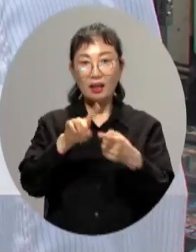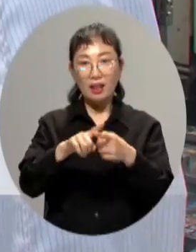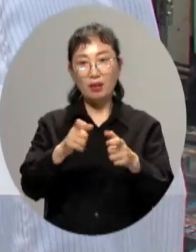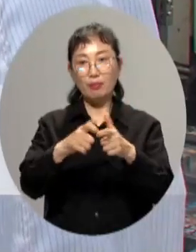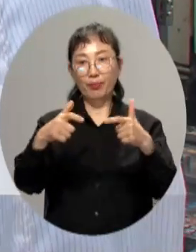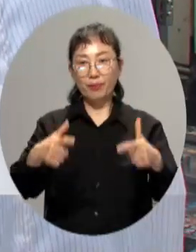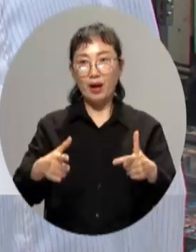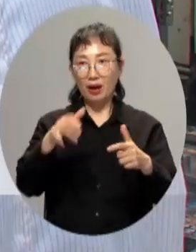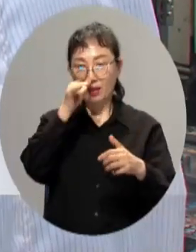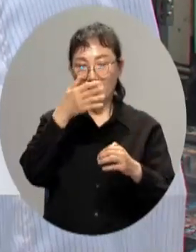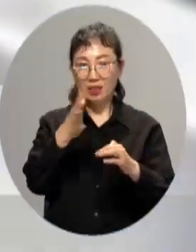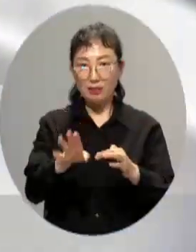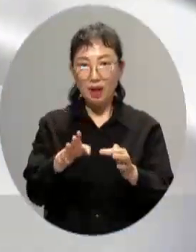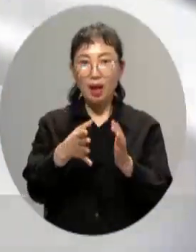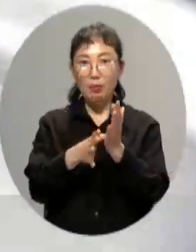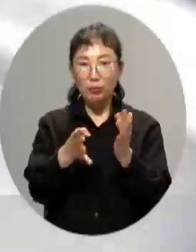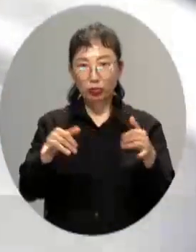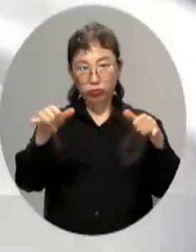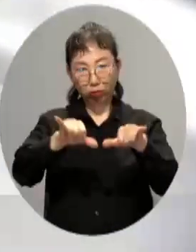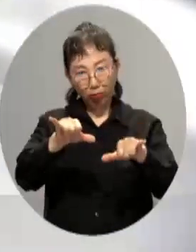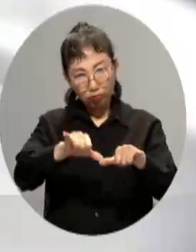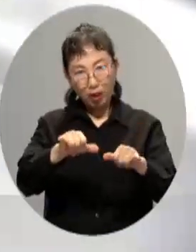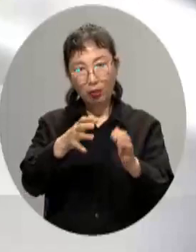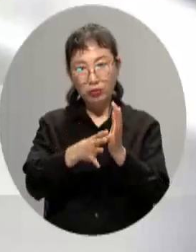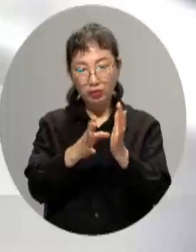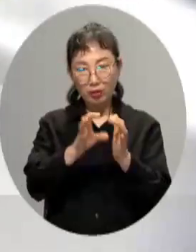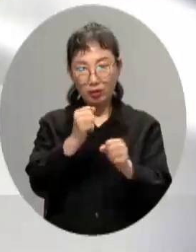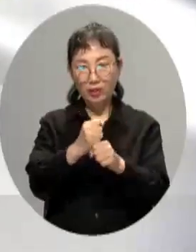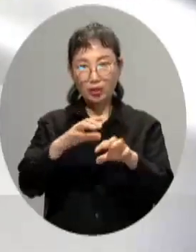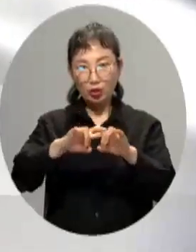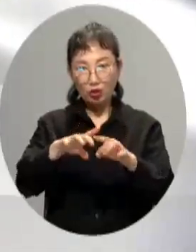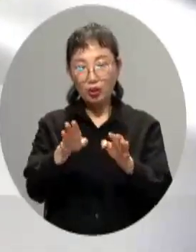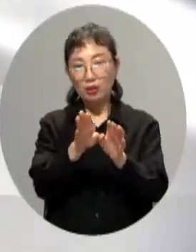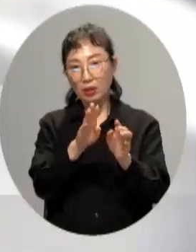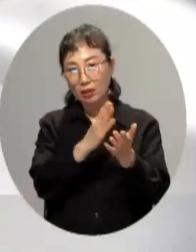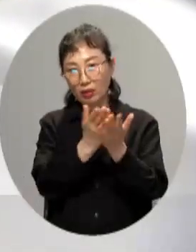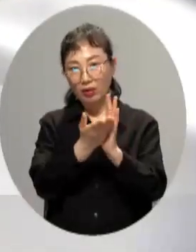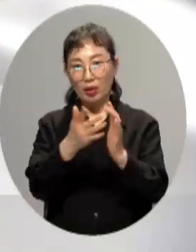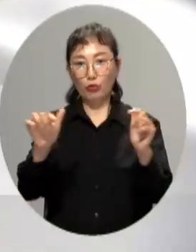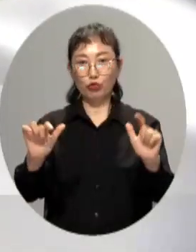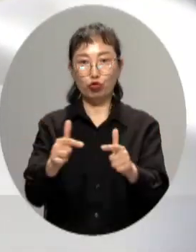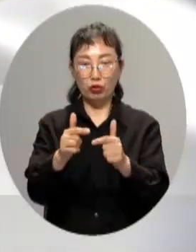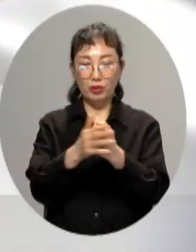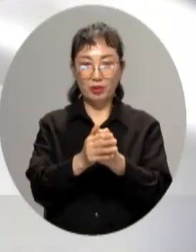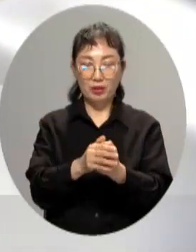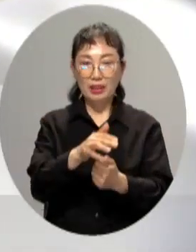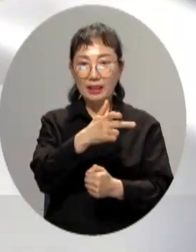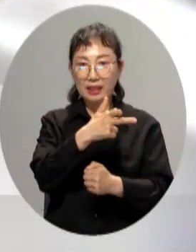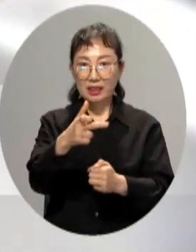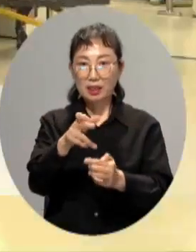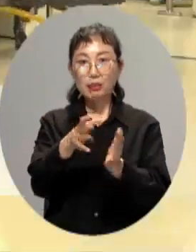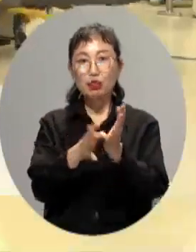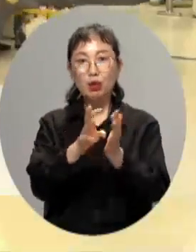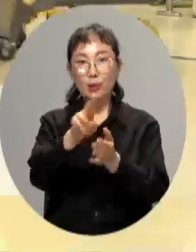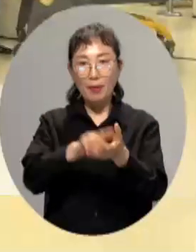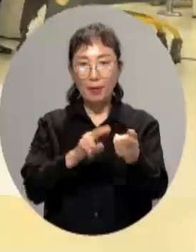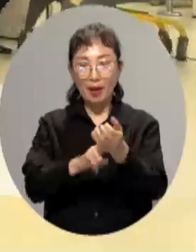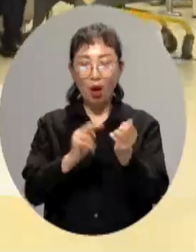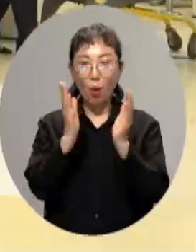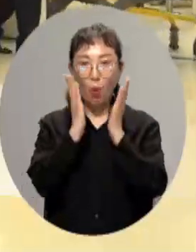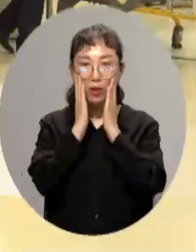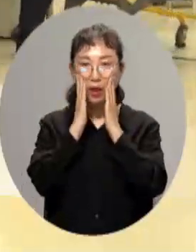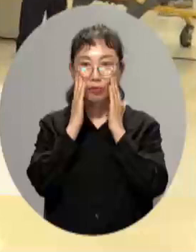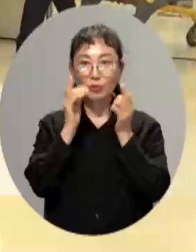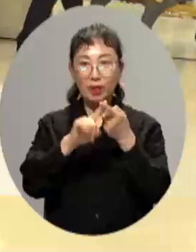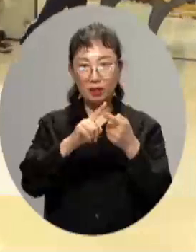증가했지만 화학제품과 전기장비 생산이 많이 줄었습니다 소비를 나타내는 대형 소매전 판매는 화장품